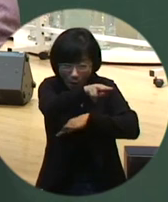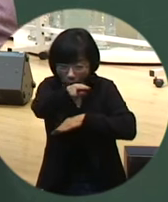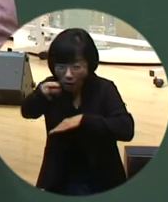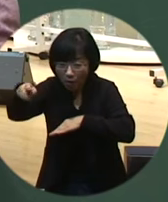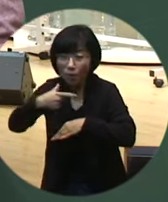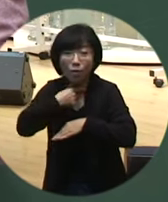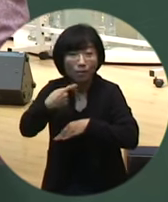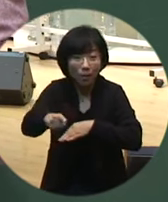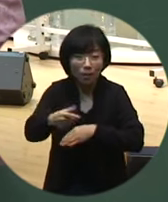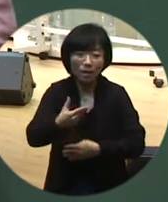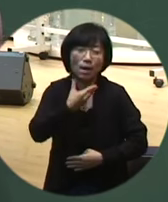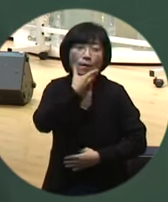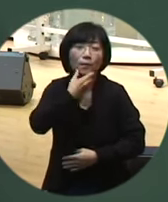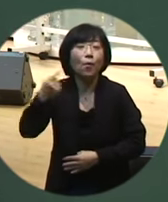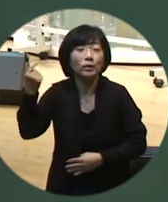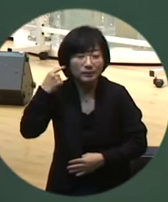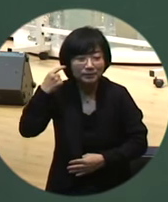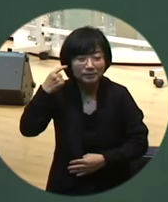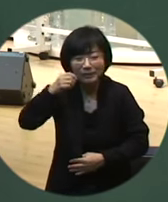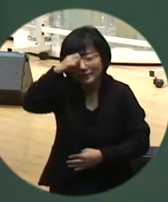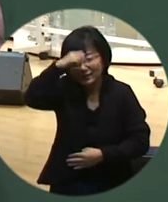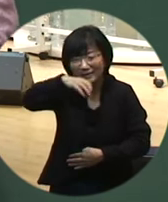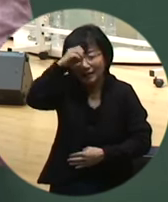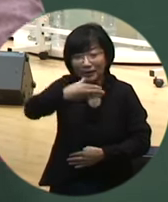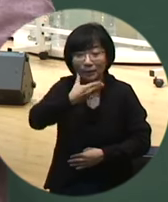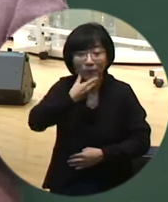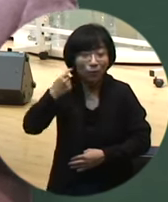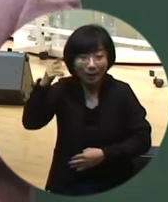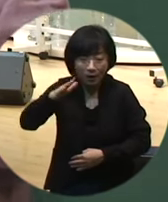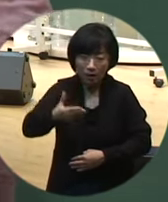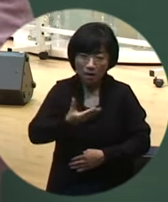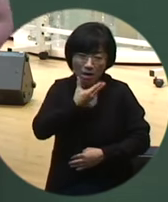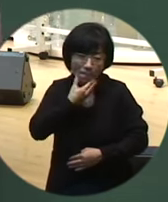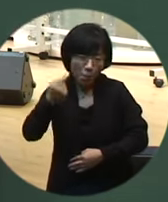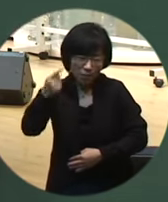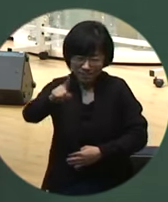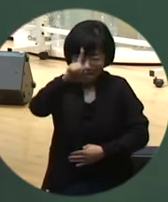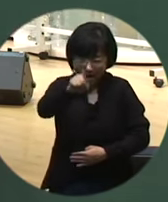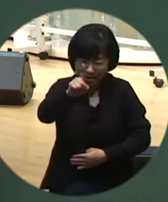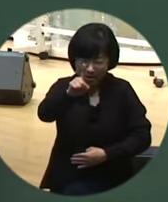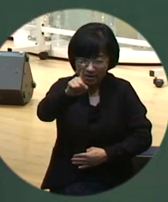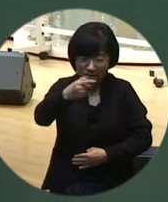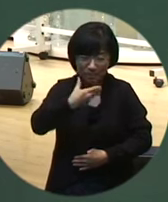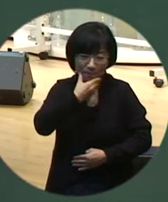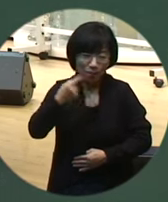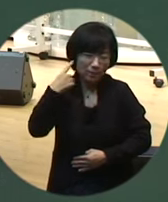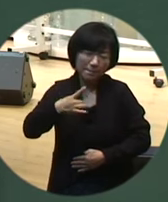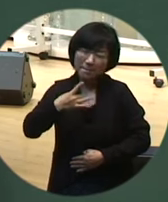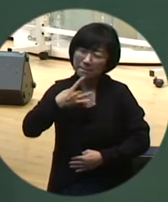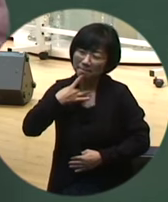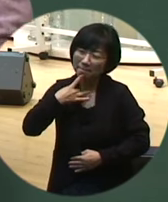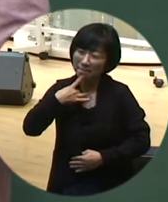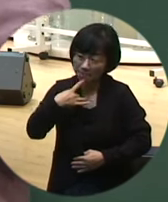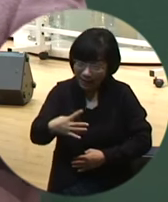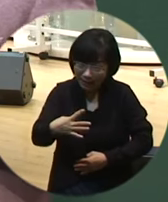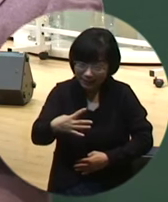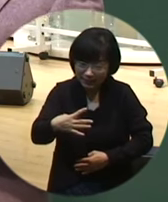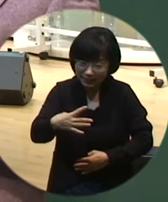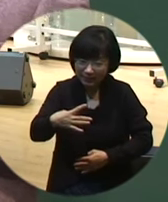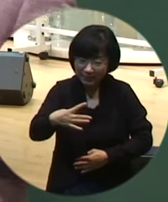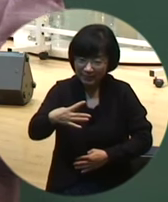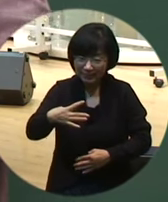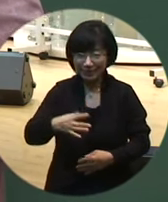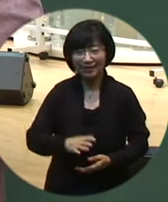It's for us to receive the gospel. 그냥 복음이 아닙니다. 복음 오직. Not just a simple gospel, but only gospel. 복음만 응답이다. Solely